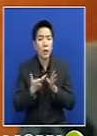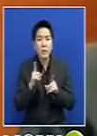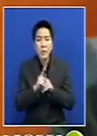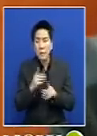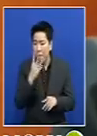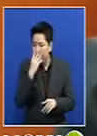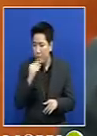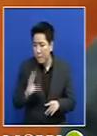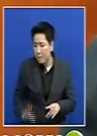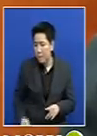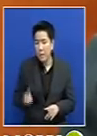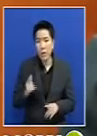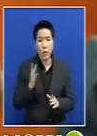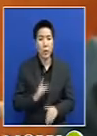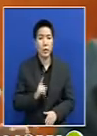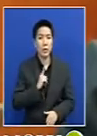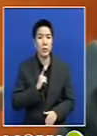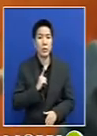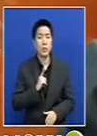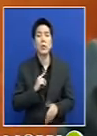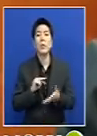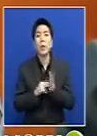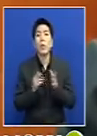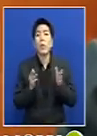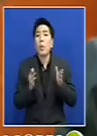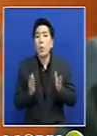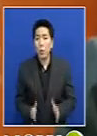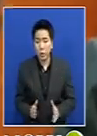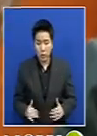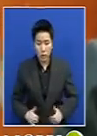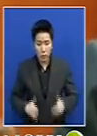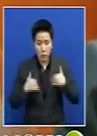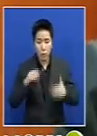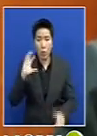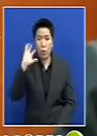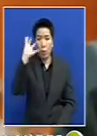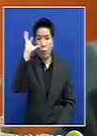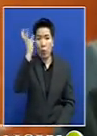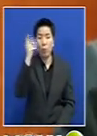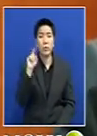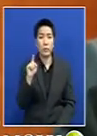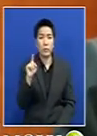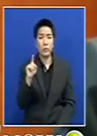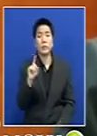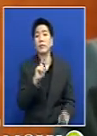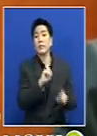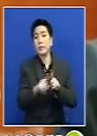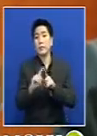าตัวเดียวพอคนด้วยชีวิตของโลกที่เป็นสมาร์ทหรือเป็นอีทั้งหล